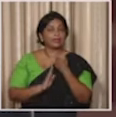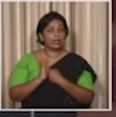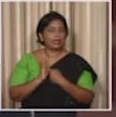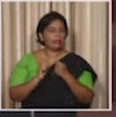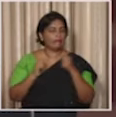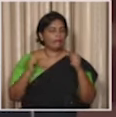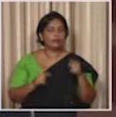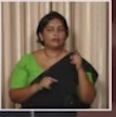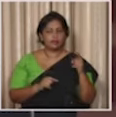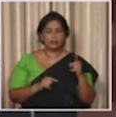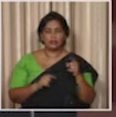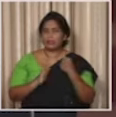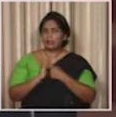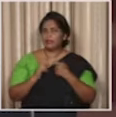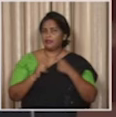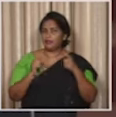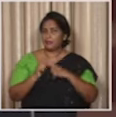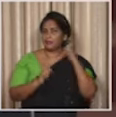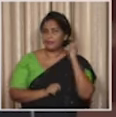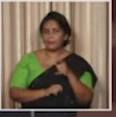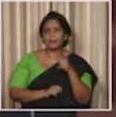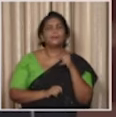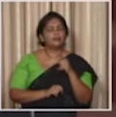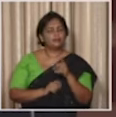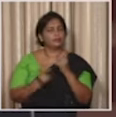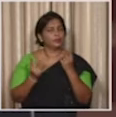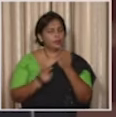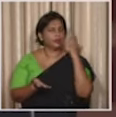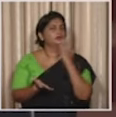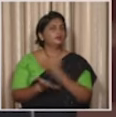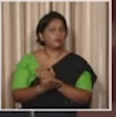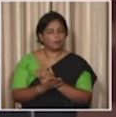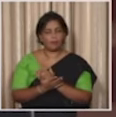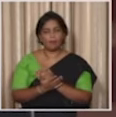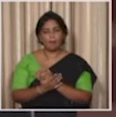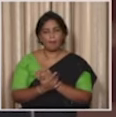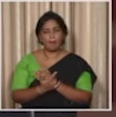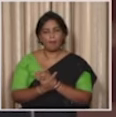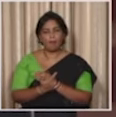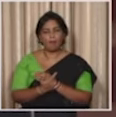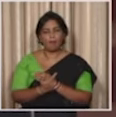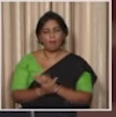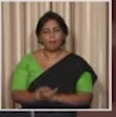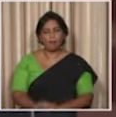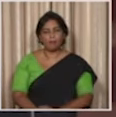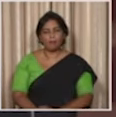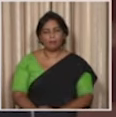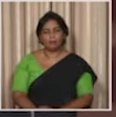විරෝධී නීති විරෝධී ගේමක්. මේක වහව නවත්තන්න. ගරු